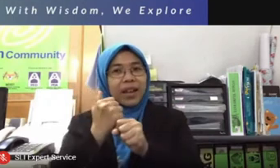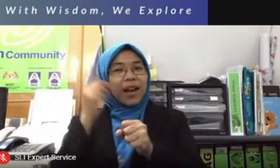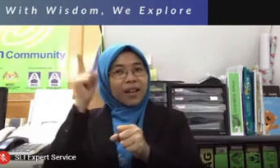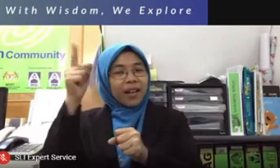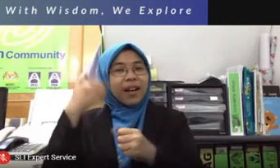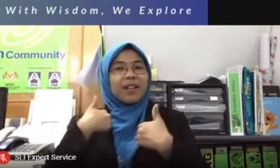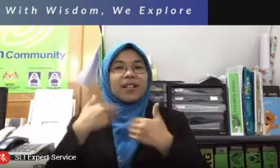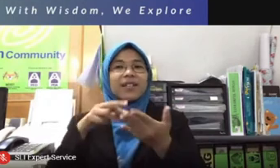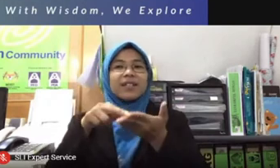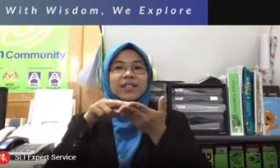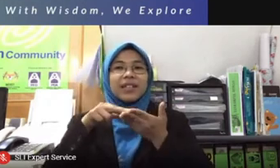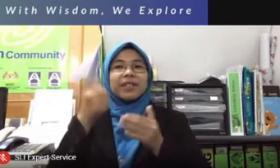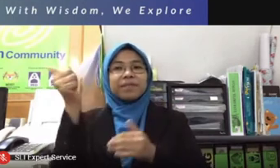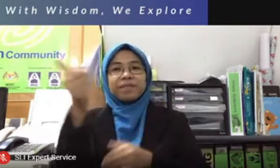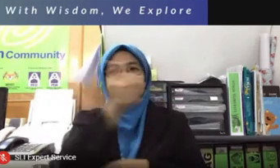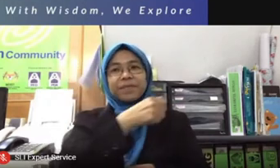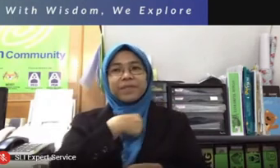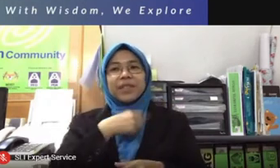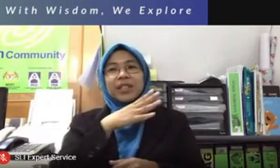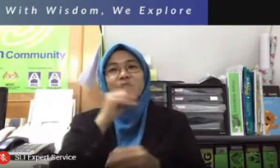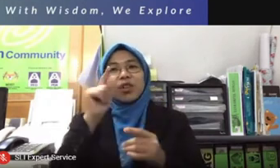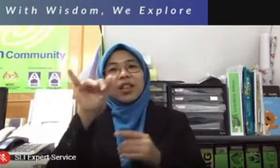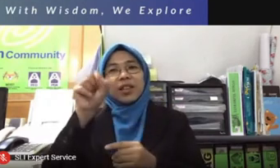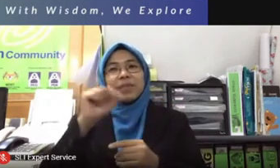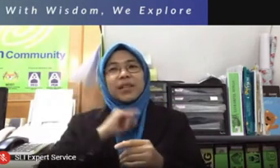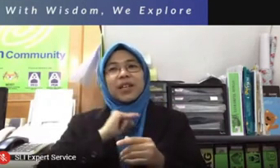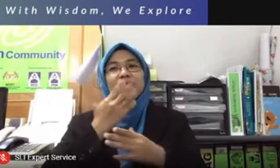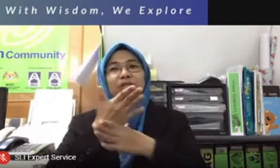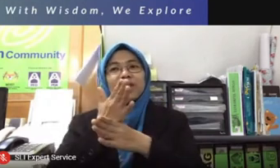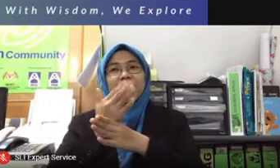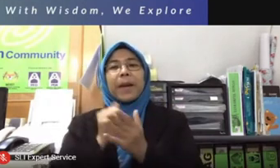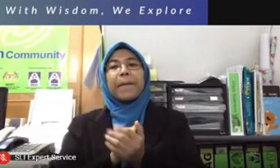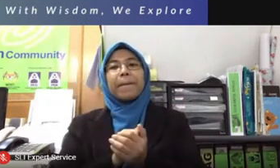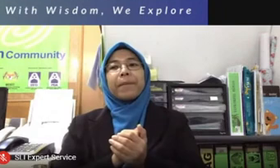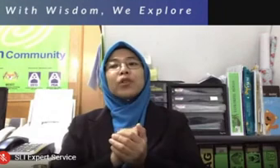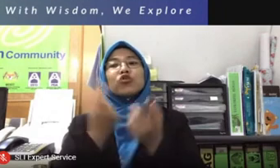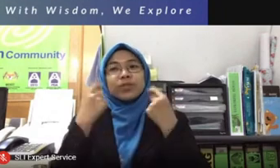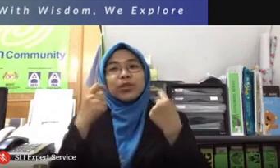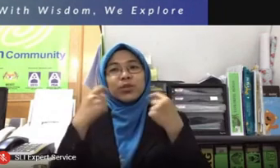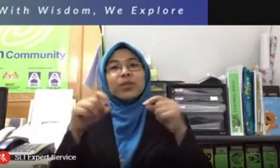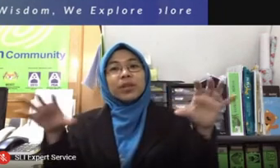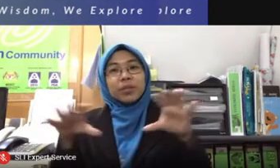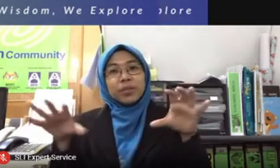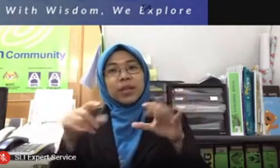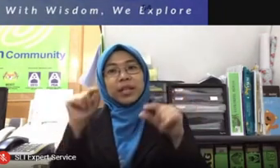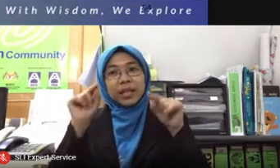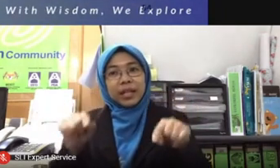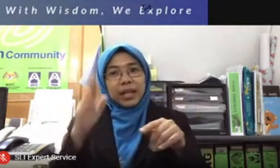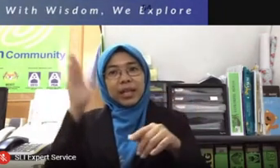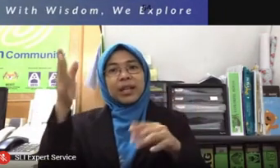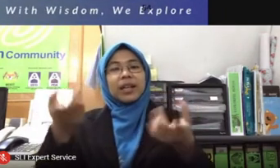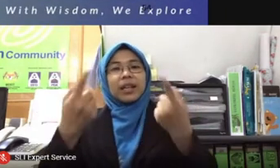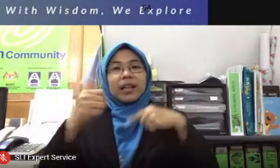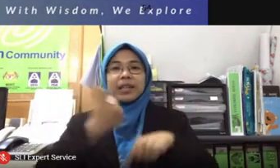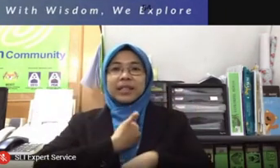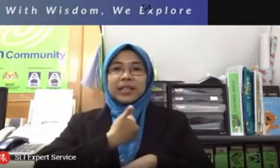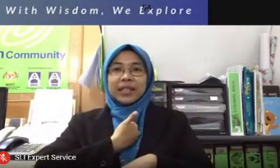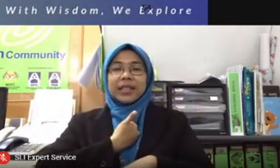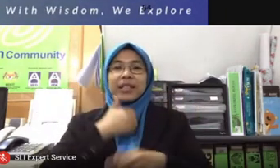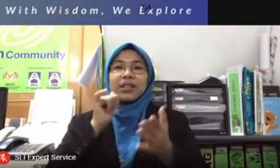mereka masing-masing, insyaAllah. Itu antara tips yang boleh saya kongsikan. So cubalah, cuba buat. Nanti benda tu akan datang sendirilah.